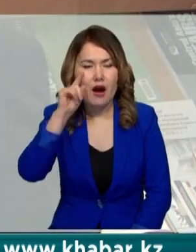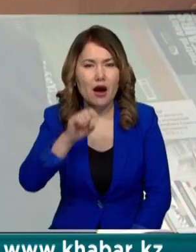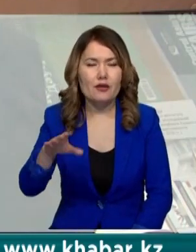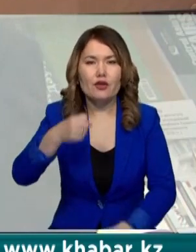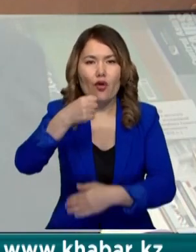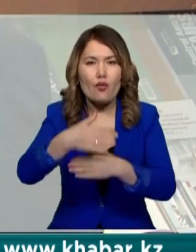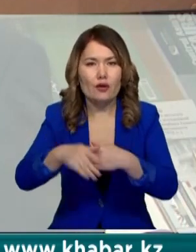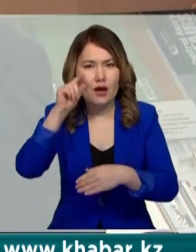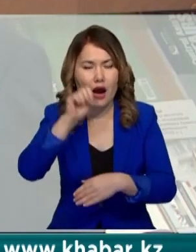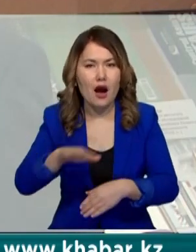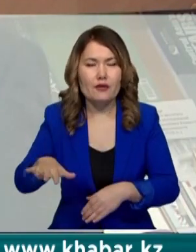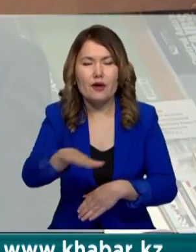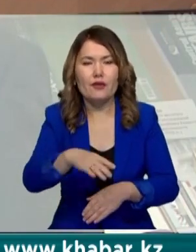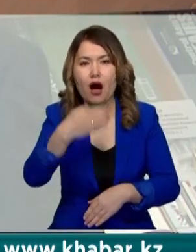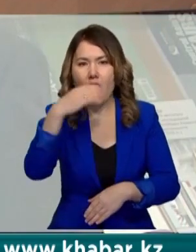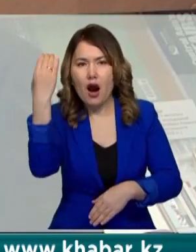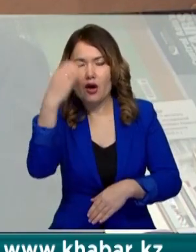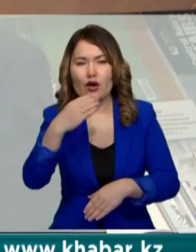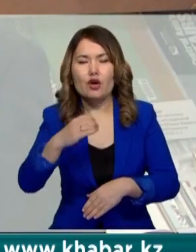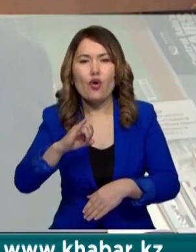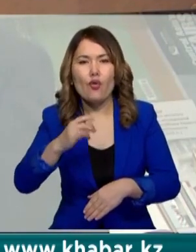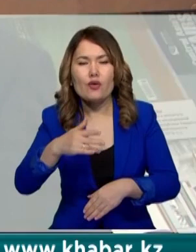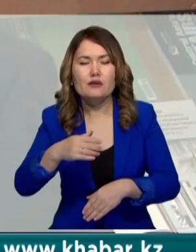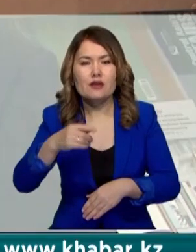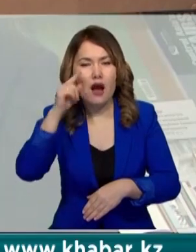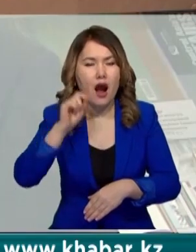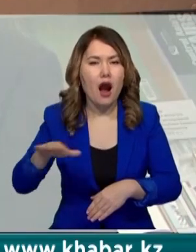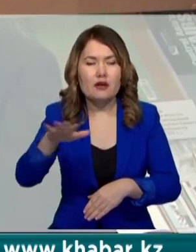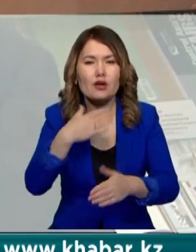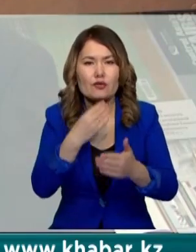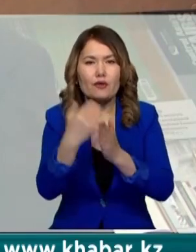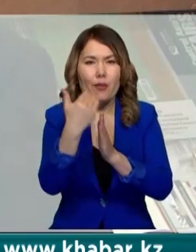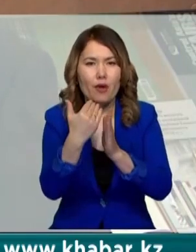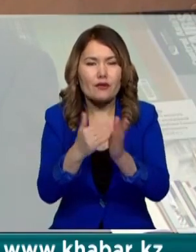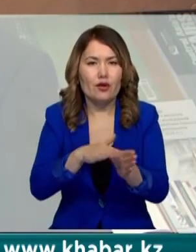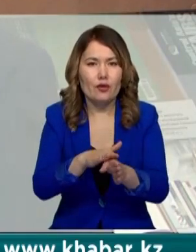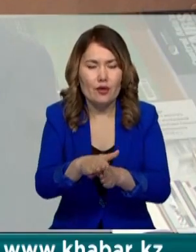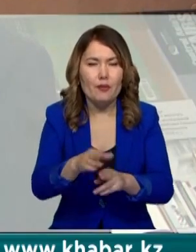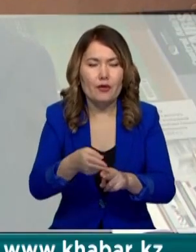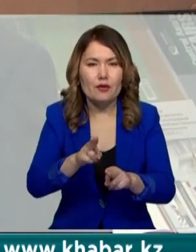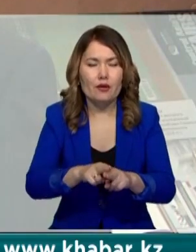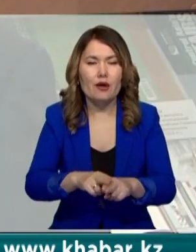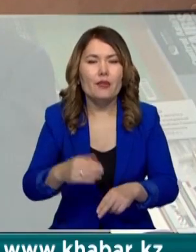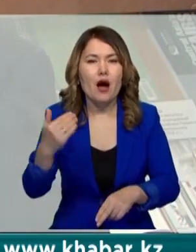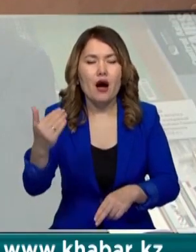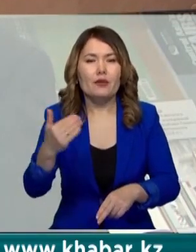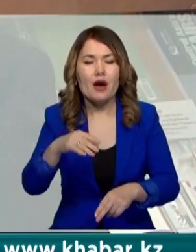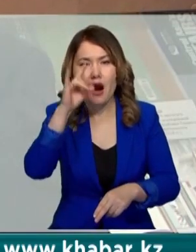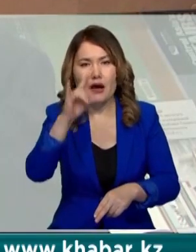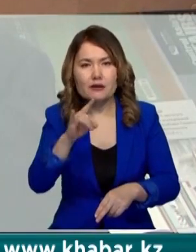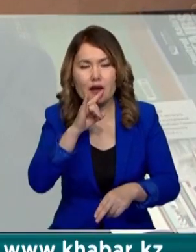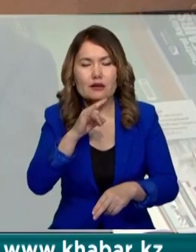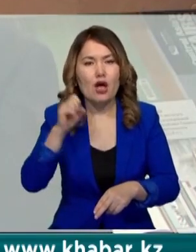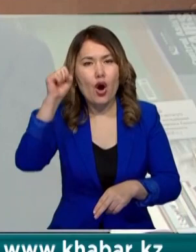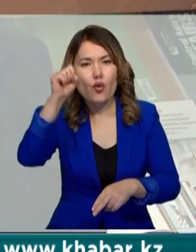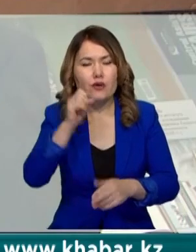айтсақ Орталық Азия аймағында, Ауғанстан мен Оңтүстік Азияда өз бағдарламасын жандандырғанына көп уақыт болды. Бұл жағдайда Майк Помпеоның Қазақстан мен